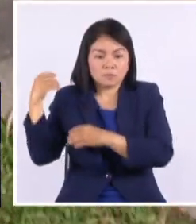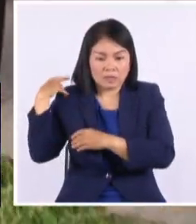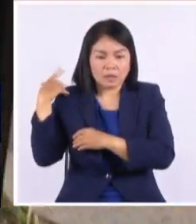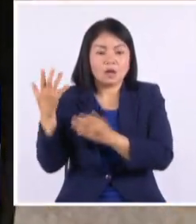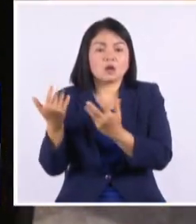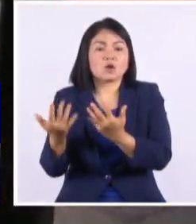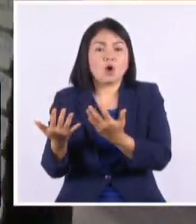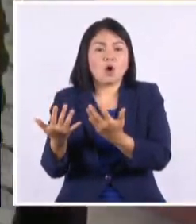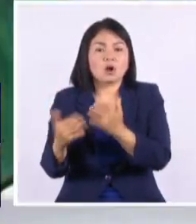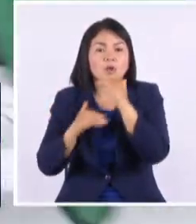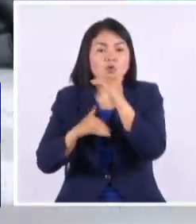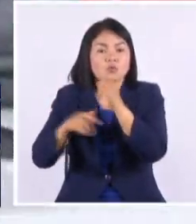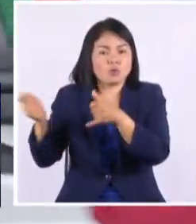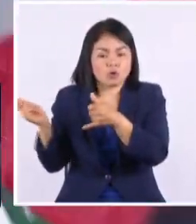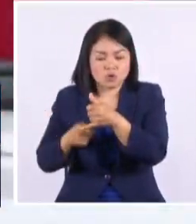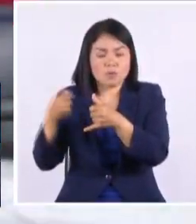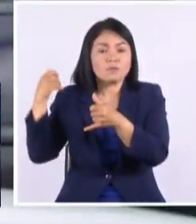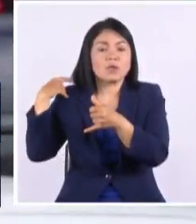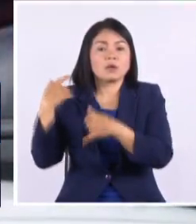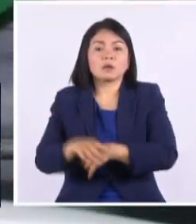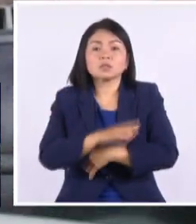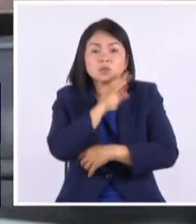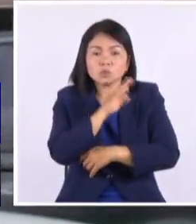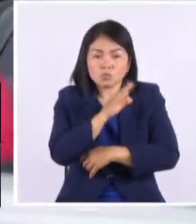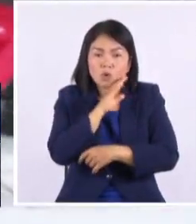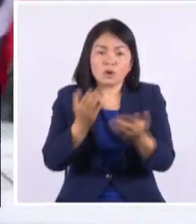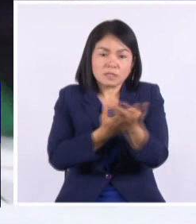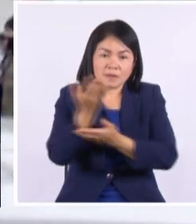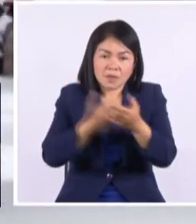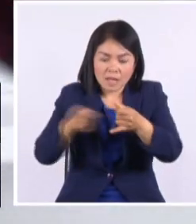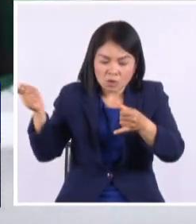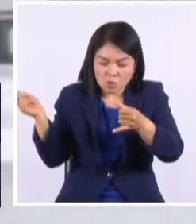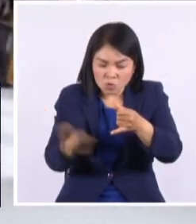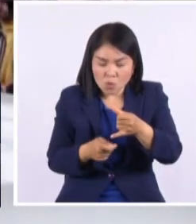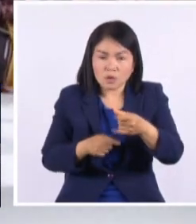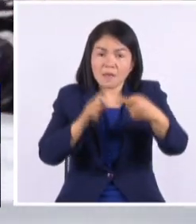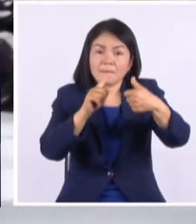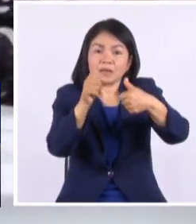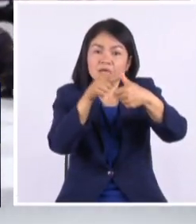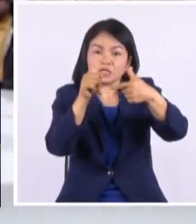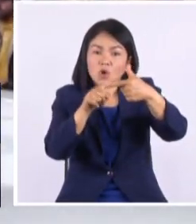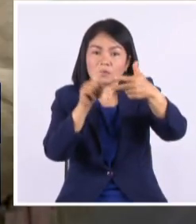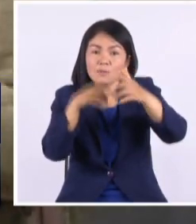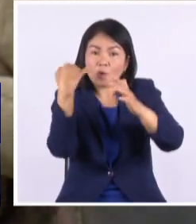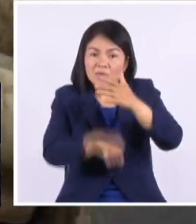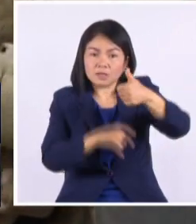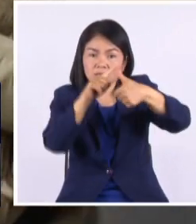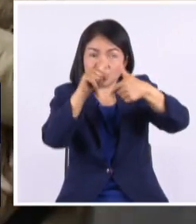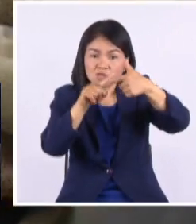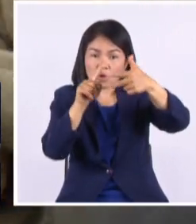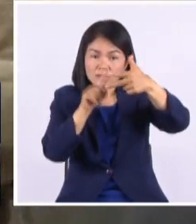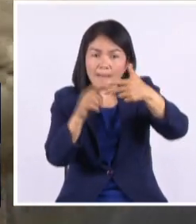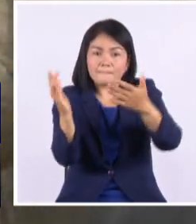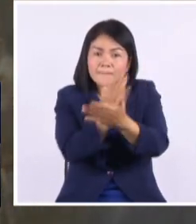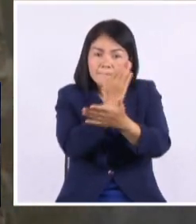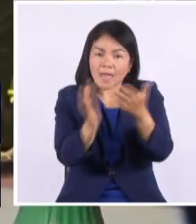รอการกำหนดโทษอีกครั้งทั้งนี้ครับหากว่ามีการพิจารณาโทษสูงสุดทั้ง 3คดีมีเวลาในการรับโทษจะแบ่งก็